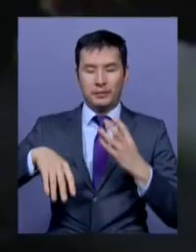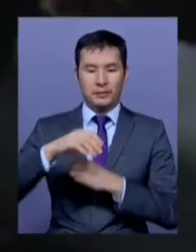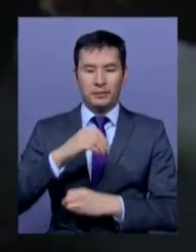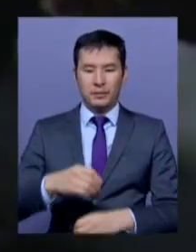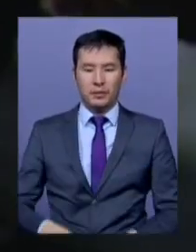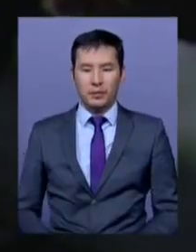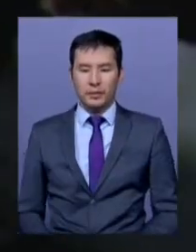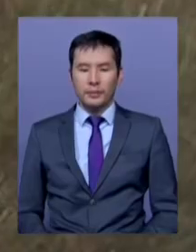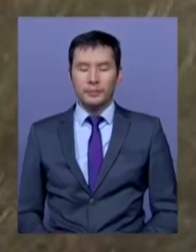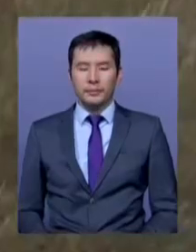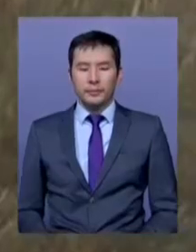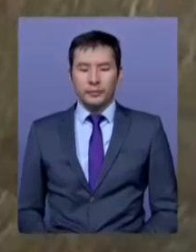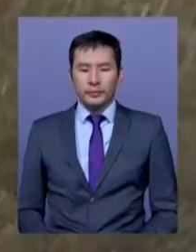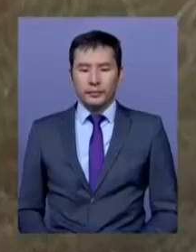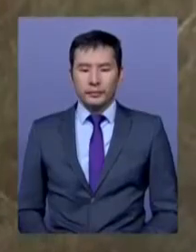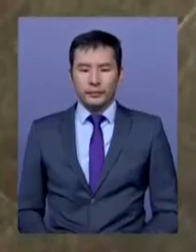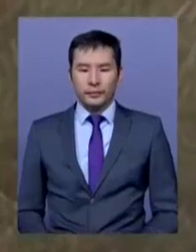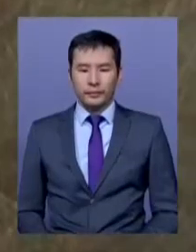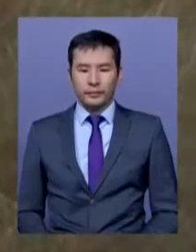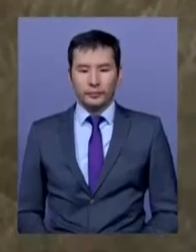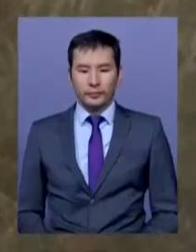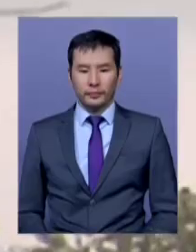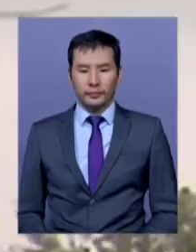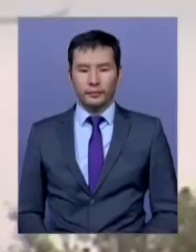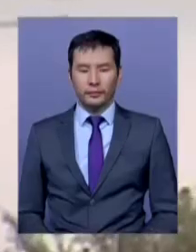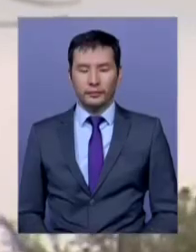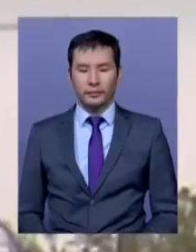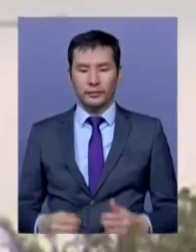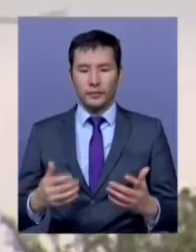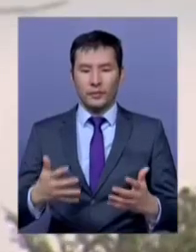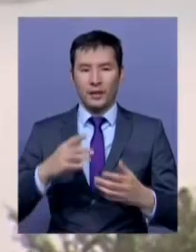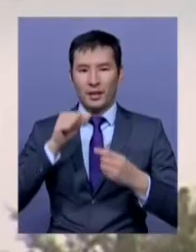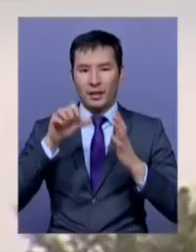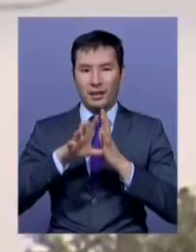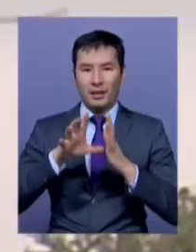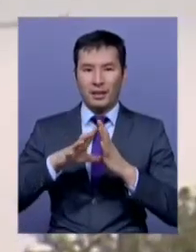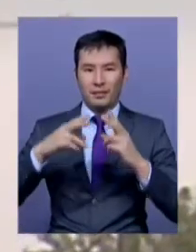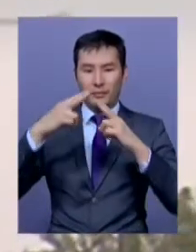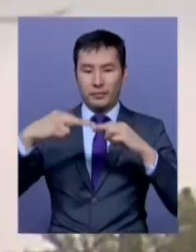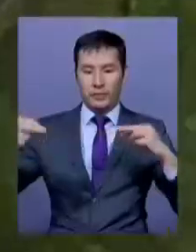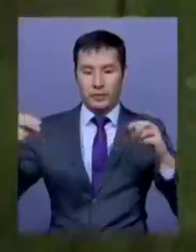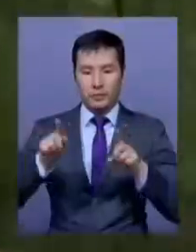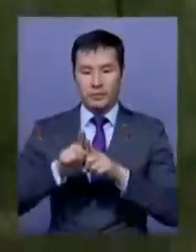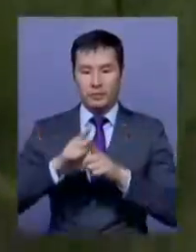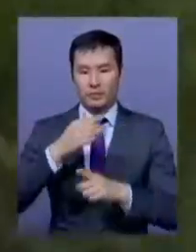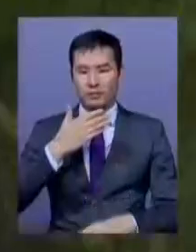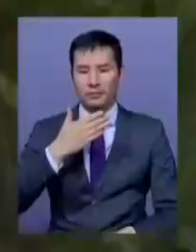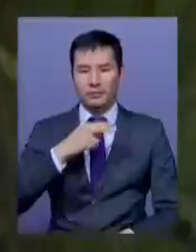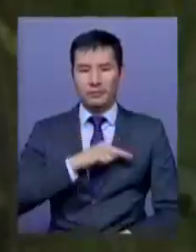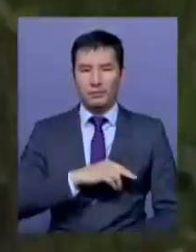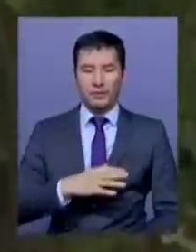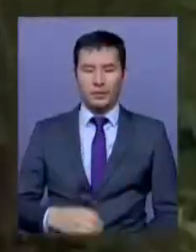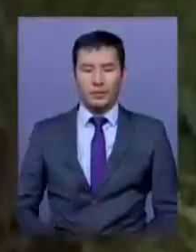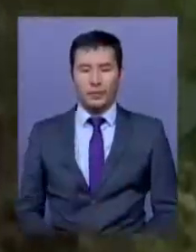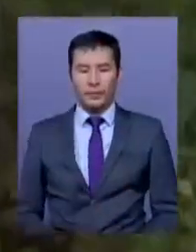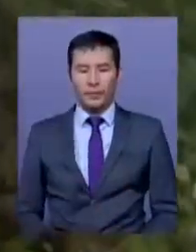сөзінше тізе берсе мәселе шаш етектен. Соның бірі көшеде жарық бағаналары атымен жоқ. Тұрғындар